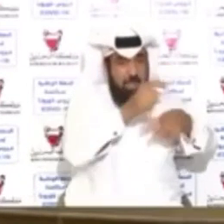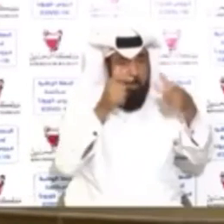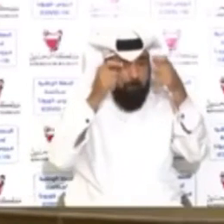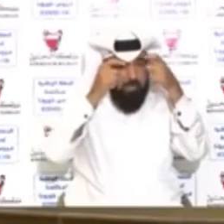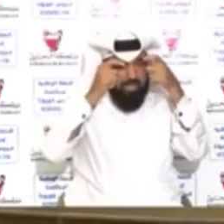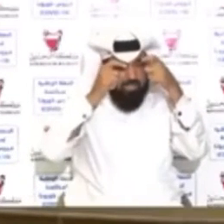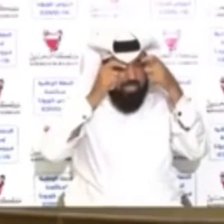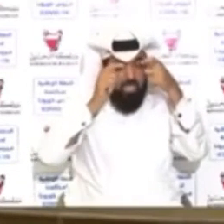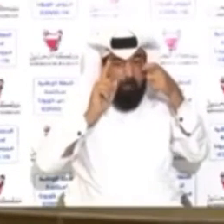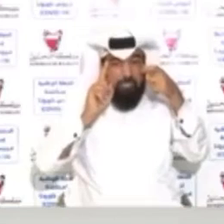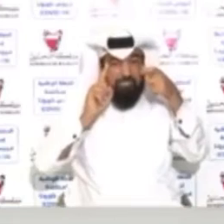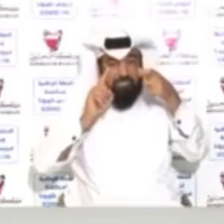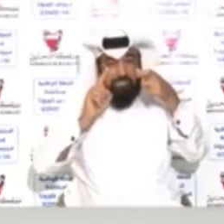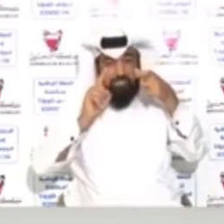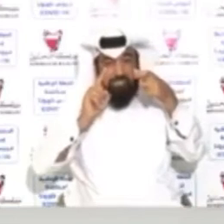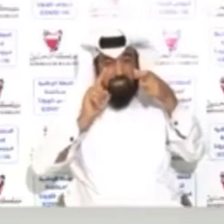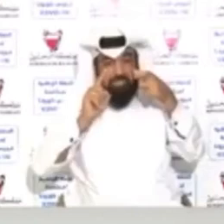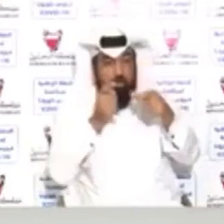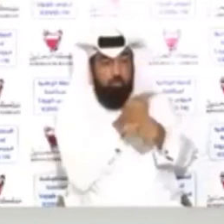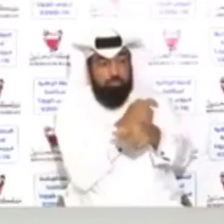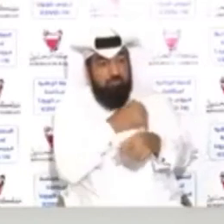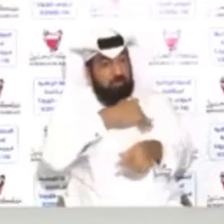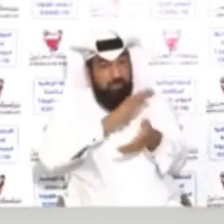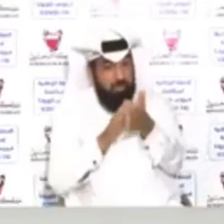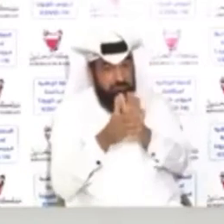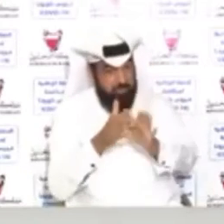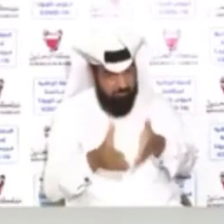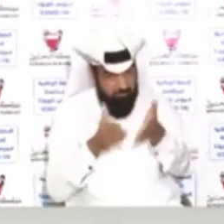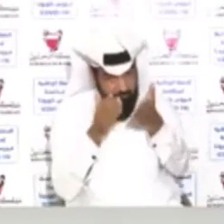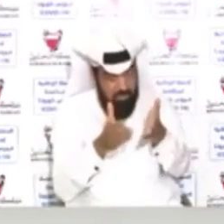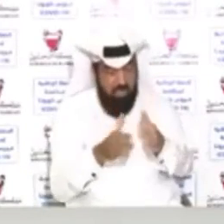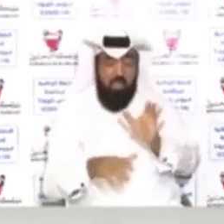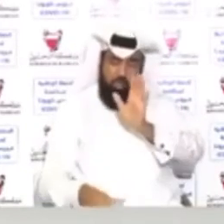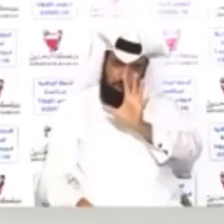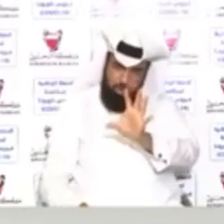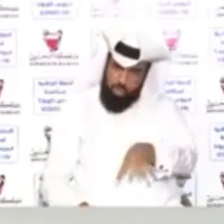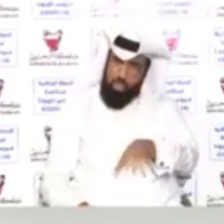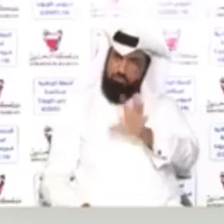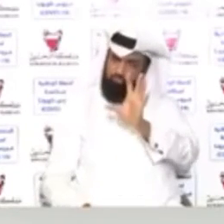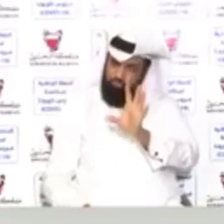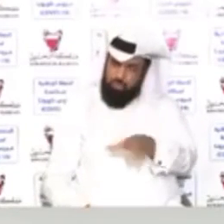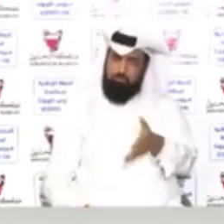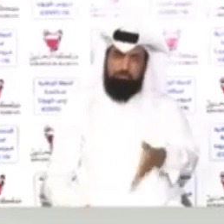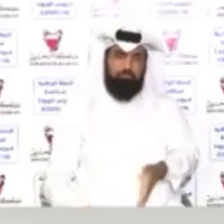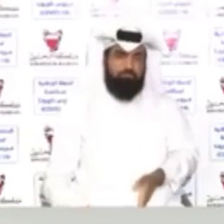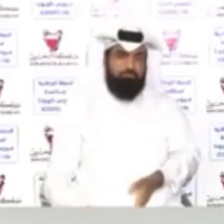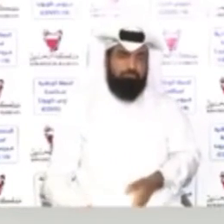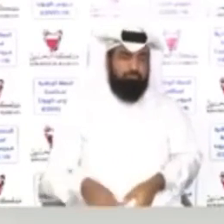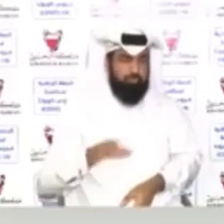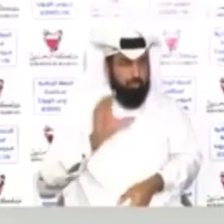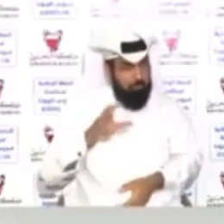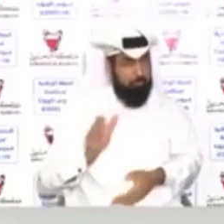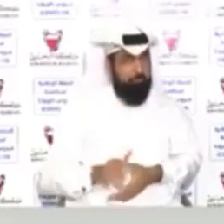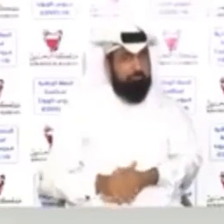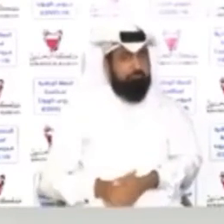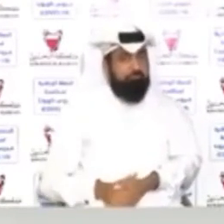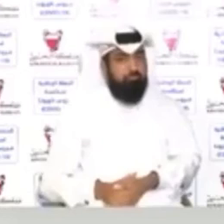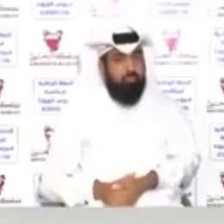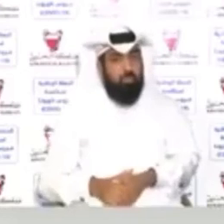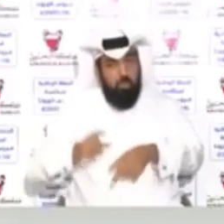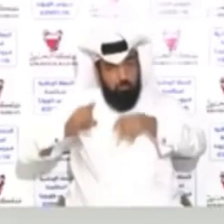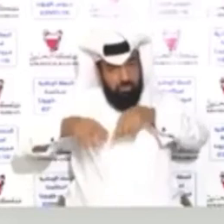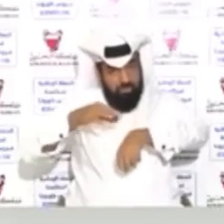العدوى ولا تعتبر من المخالطين؟ نعم، عند الرأس طبعا هناك في عدة أنواع، في يعني في